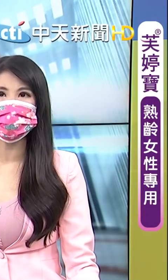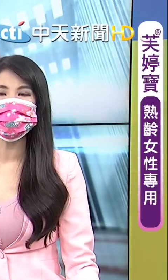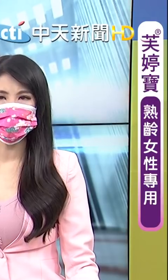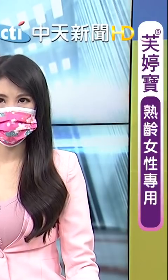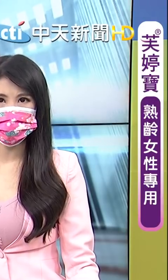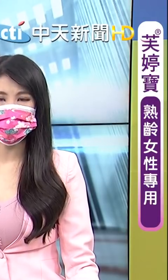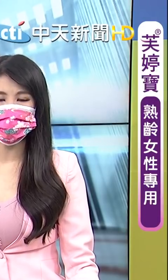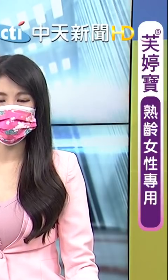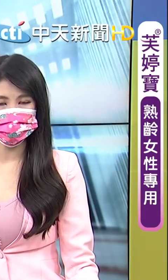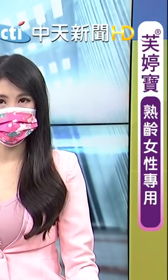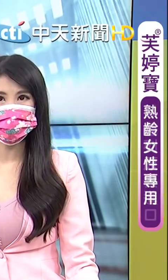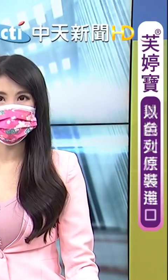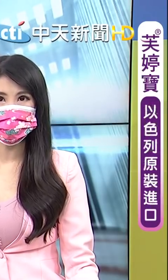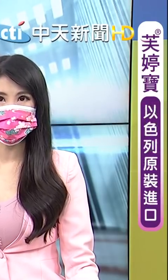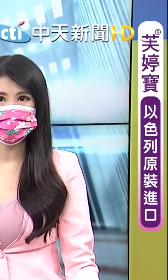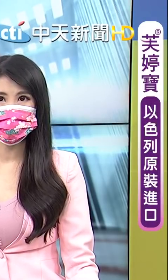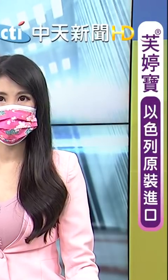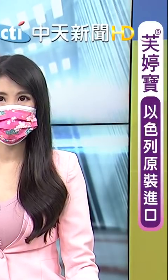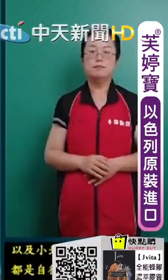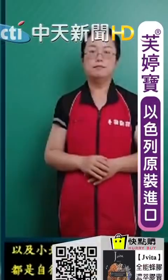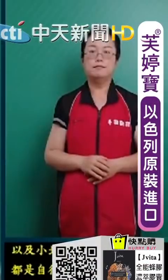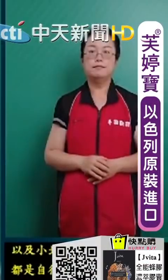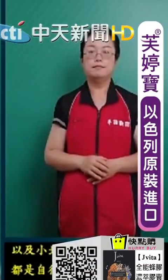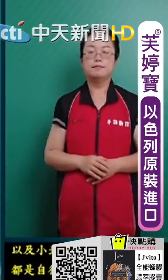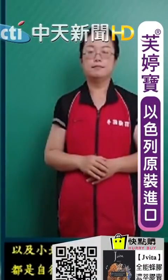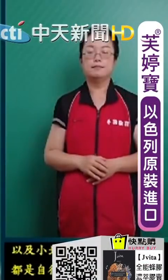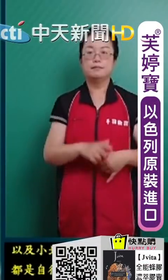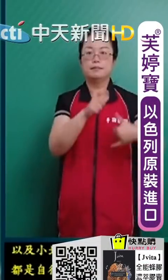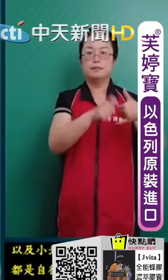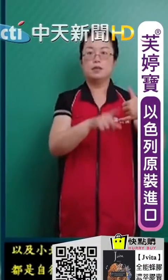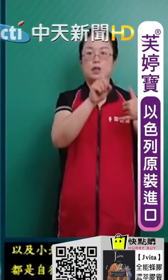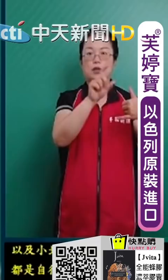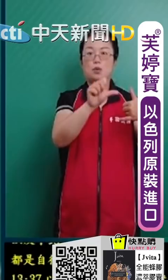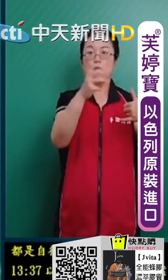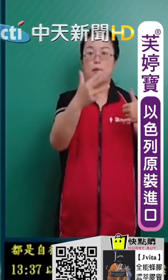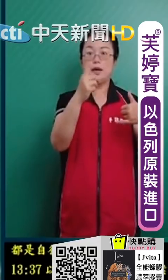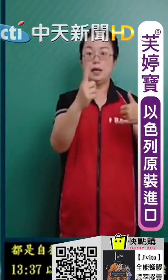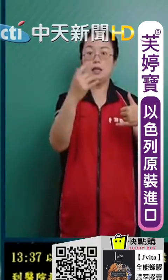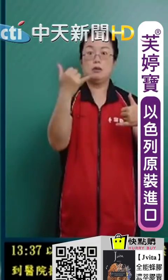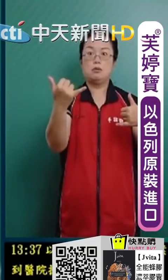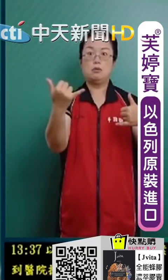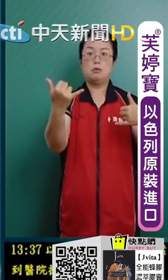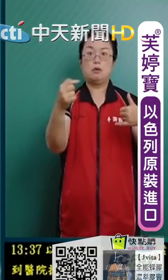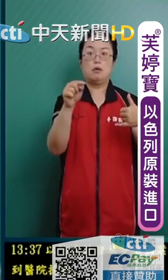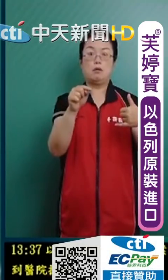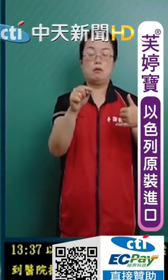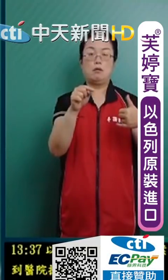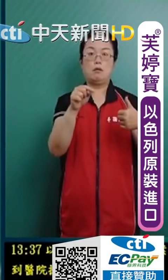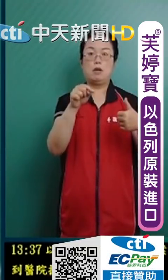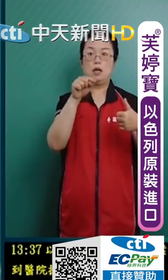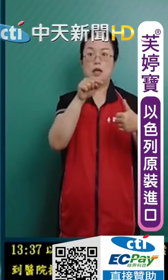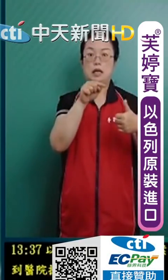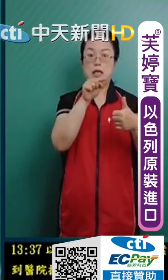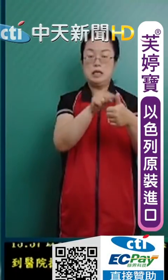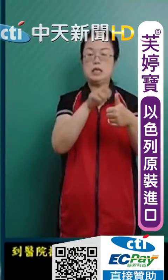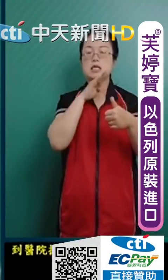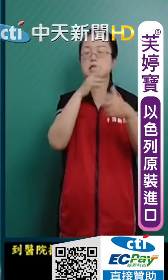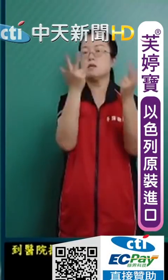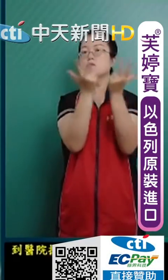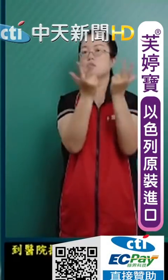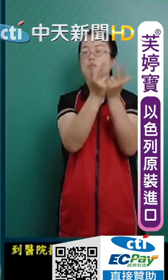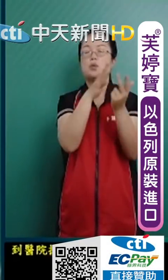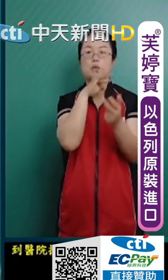后的确诊者的足迹。 那案15816呢，就是他是我们的新北市的个